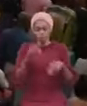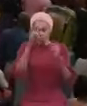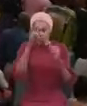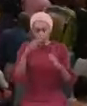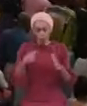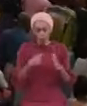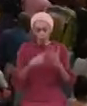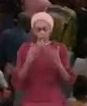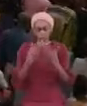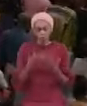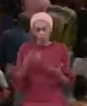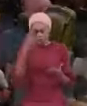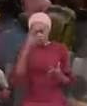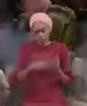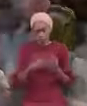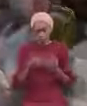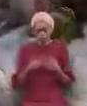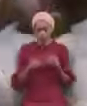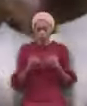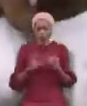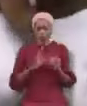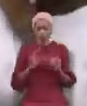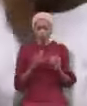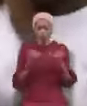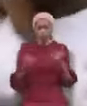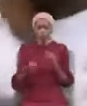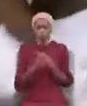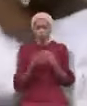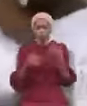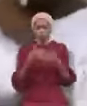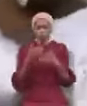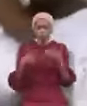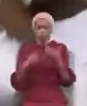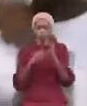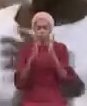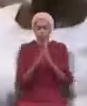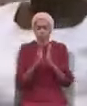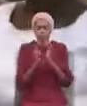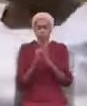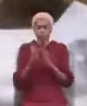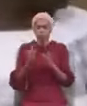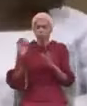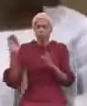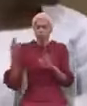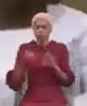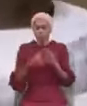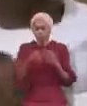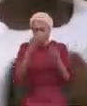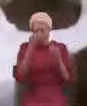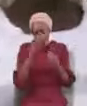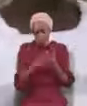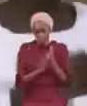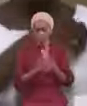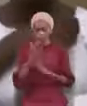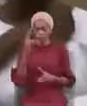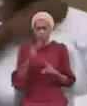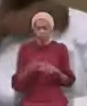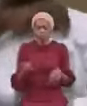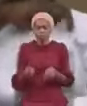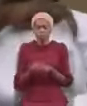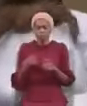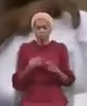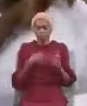tu nous enseigné ce matin tout ce que nous te demandons c'est la grâce pour obéissant à toi sa prion comme nous t'obéissons la